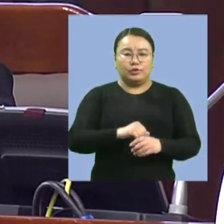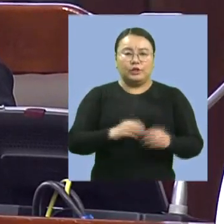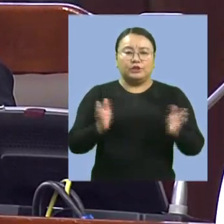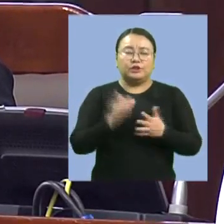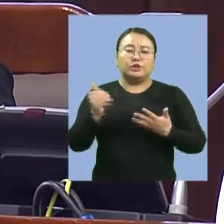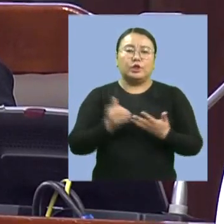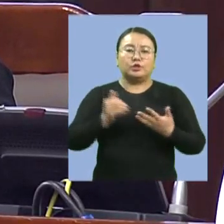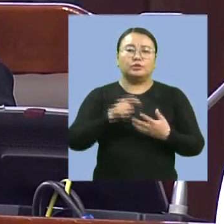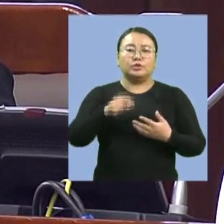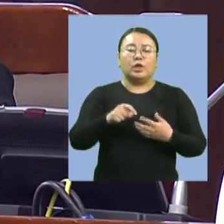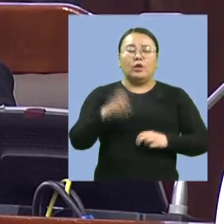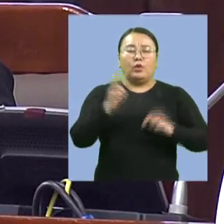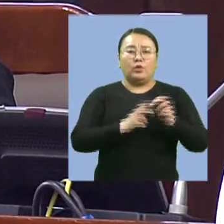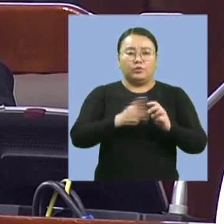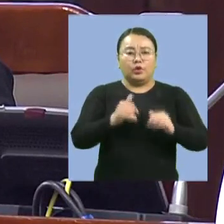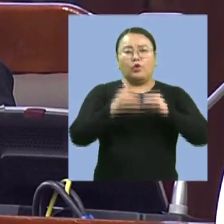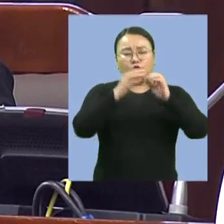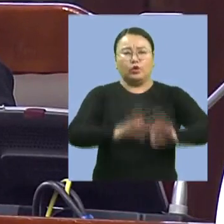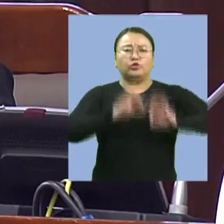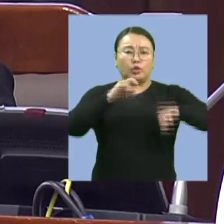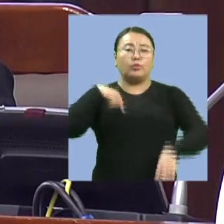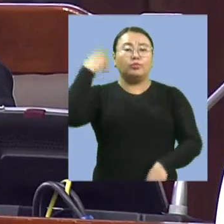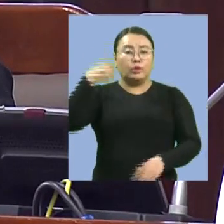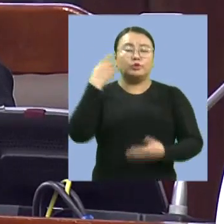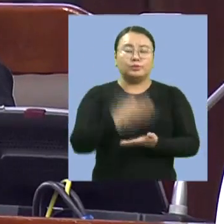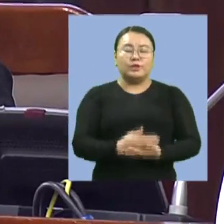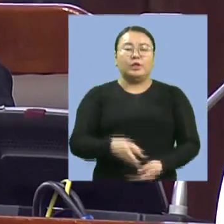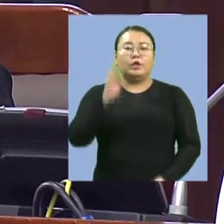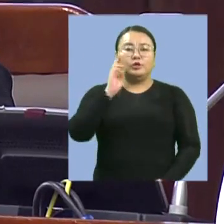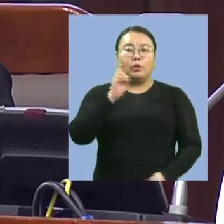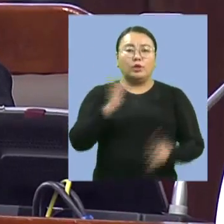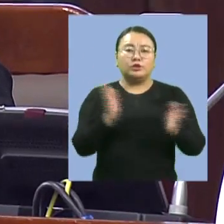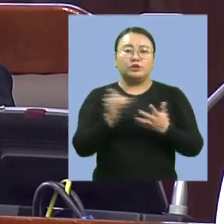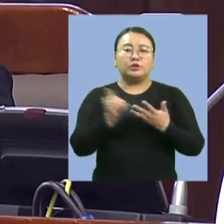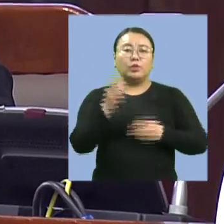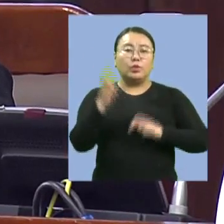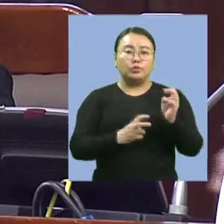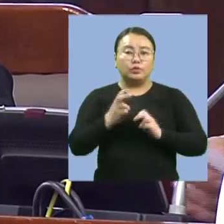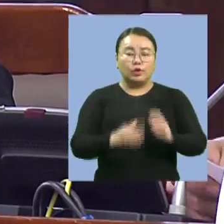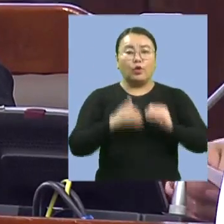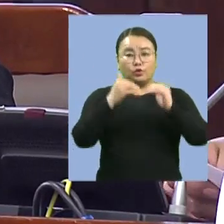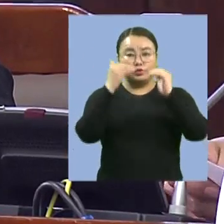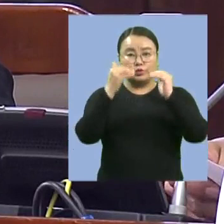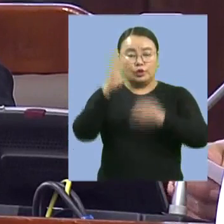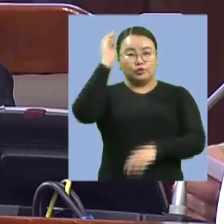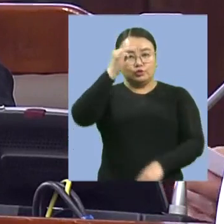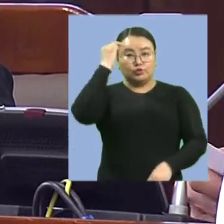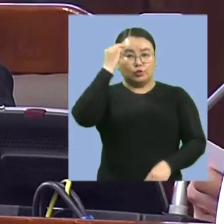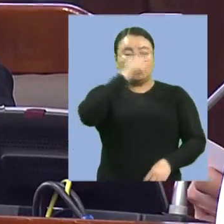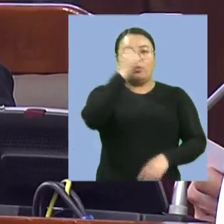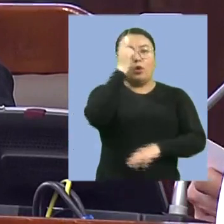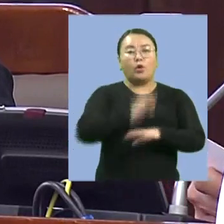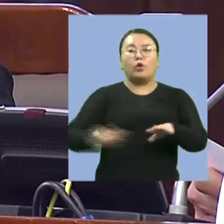төрөржүүлж жижиг дунд үйлдвэрийг хөгжүүлэх нь зүйтэй хэмээн бодож байна. Японы жижиг дунд үйлдвэрийг